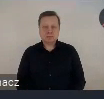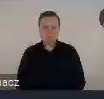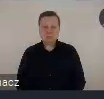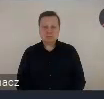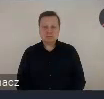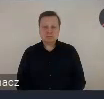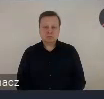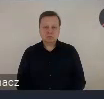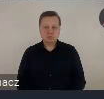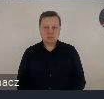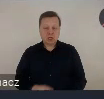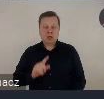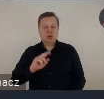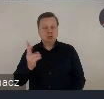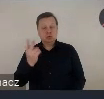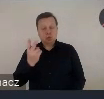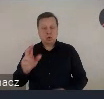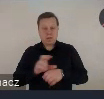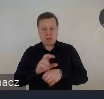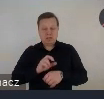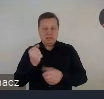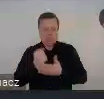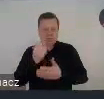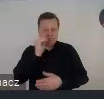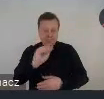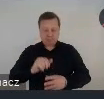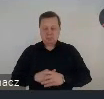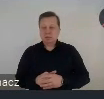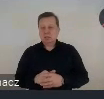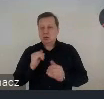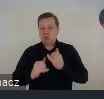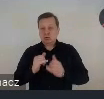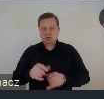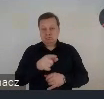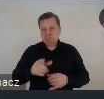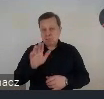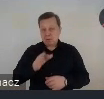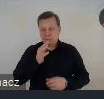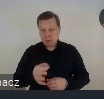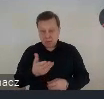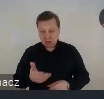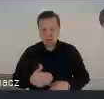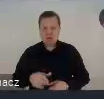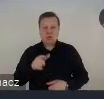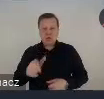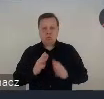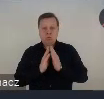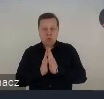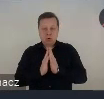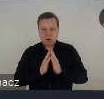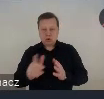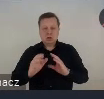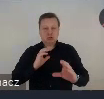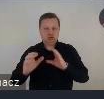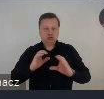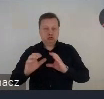I druga uwaga techniczna. Jeśli będą Państwo mieli pytania, to też proszę pisać je na